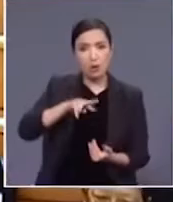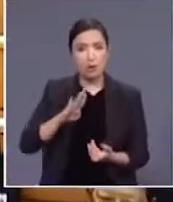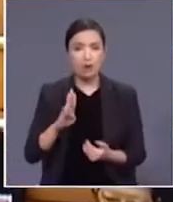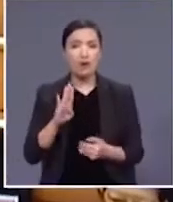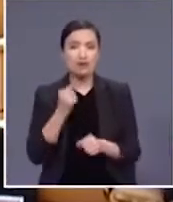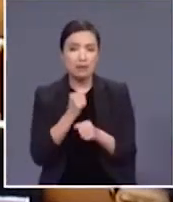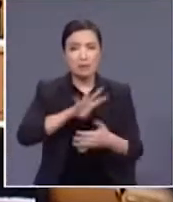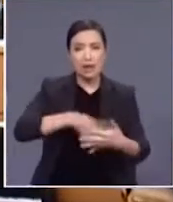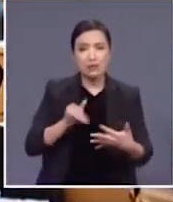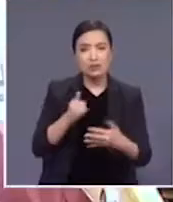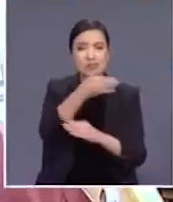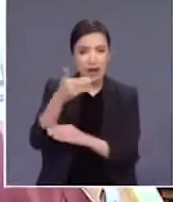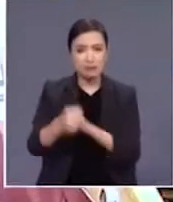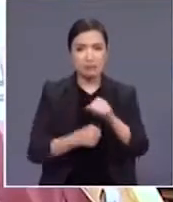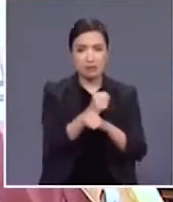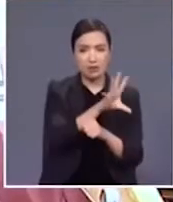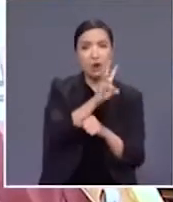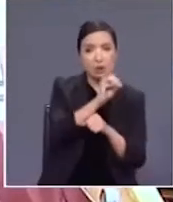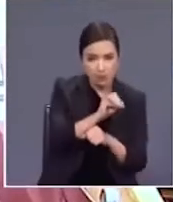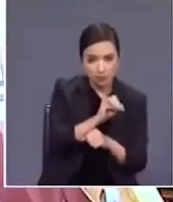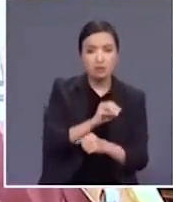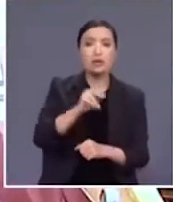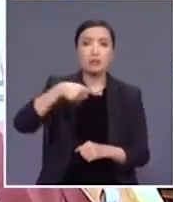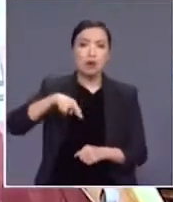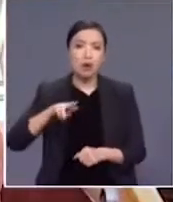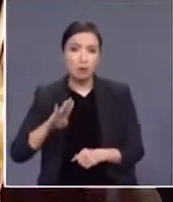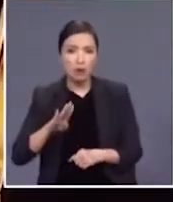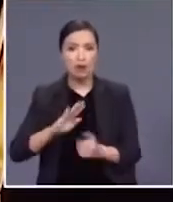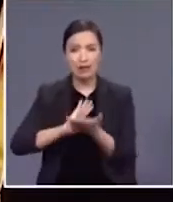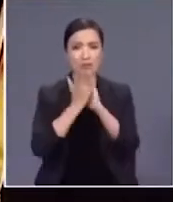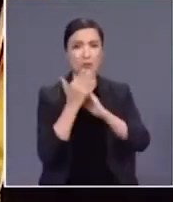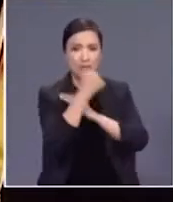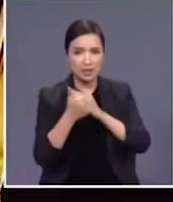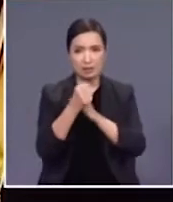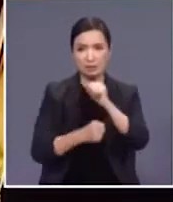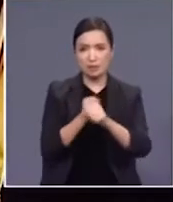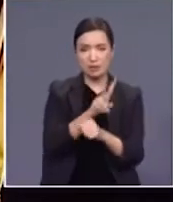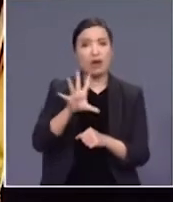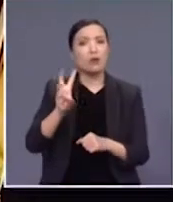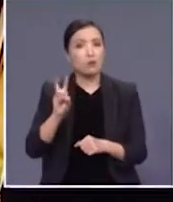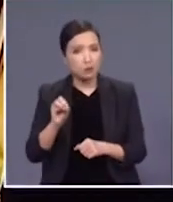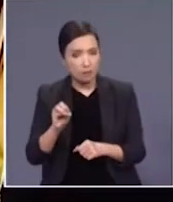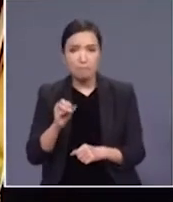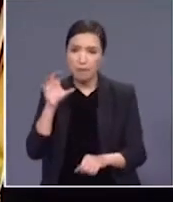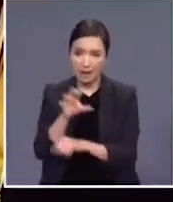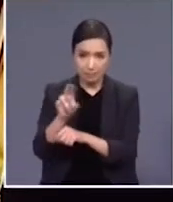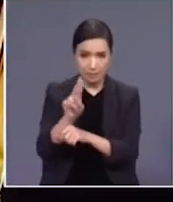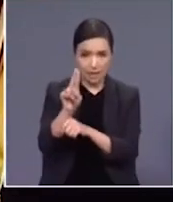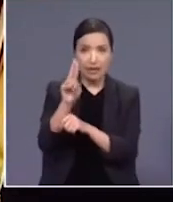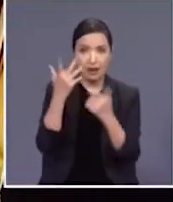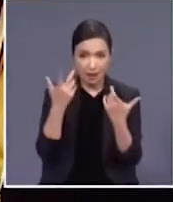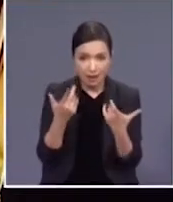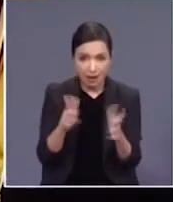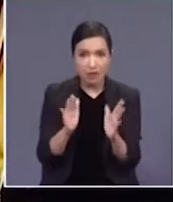พ.ศ.2560และพ.ร.บ.แผนและขั้นตอนการดำเนินการปฏิรูปประเทศพ.ศ.2560มีผลบังคับใช้แล้วนะครับ